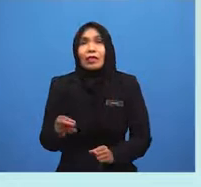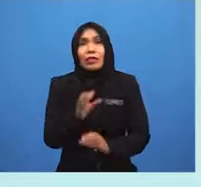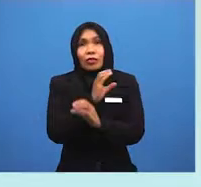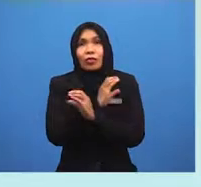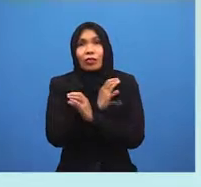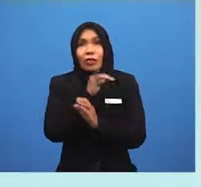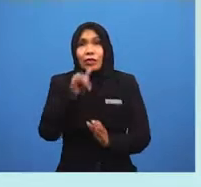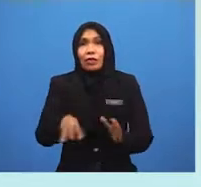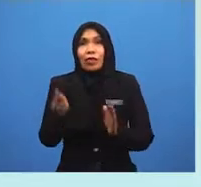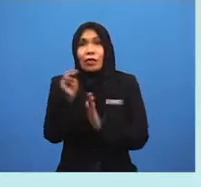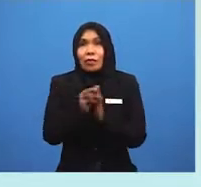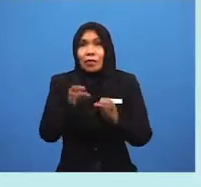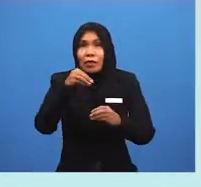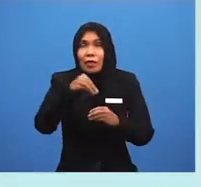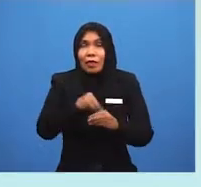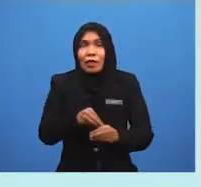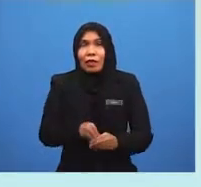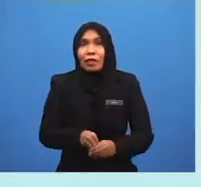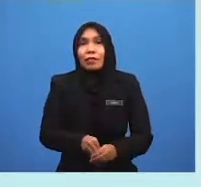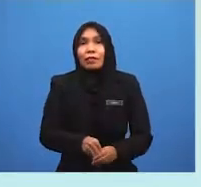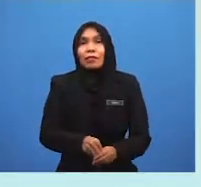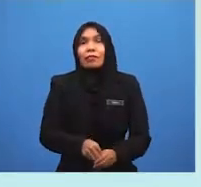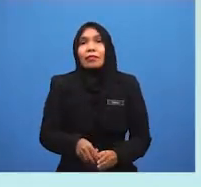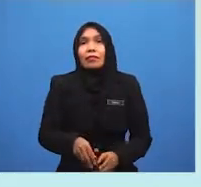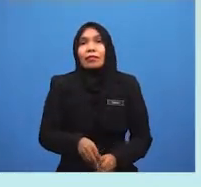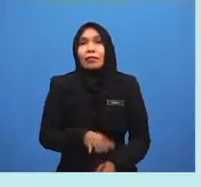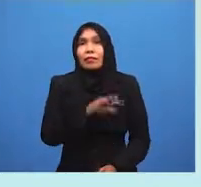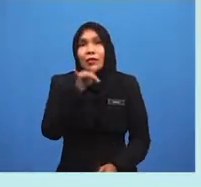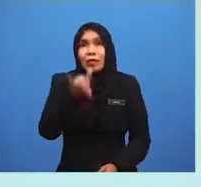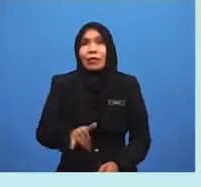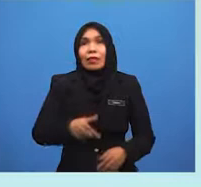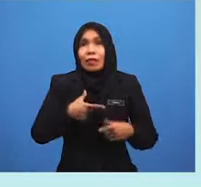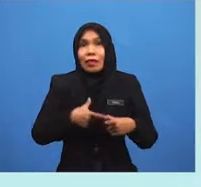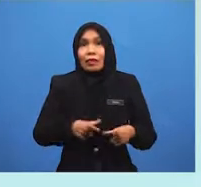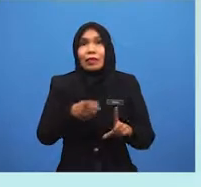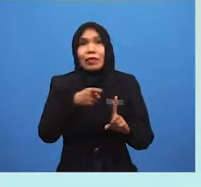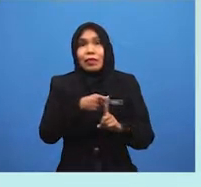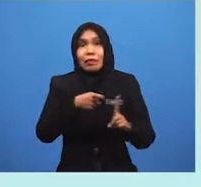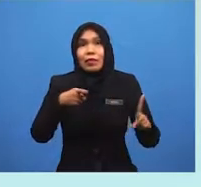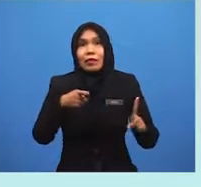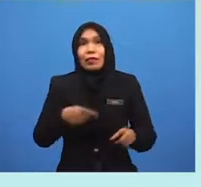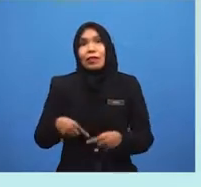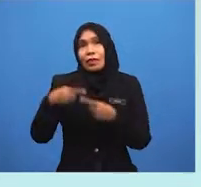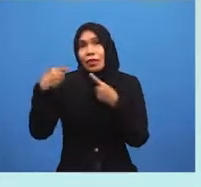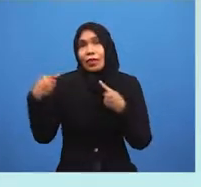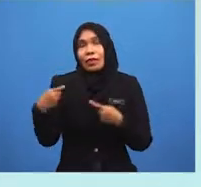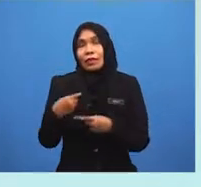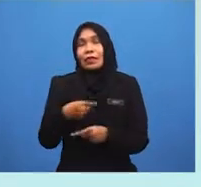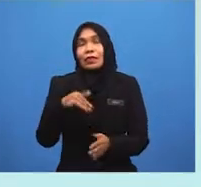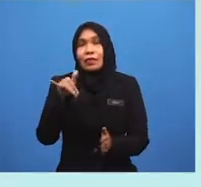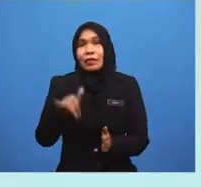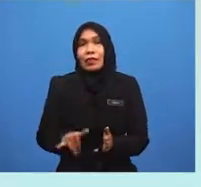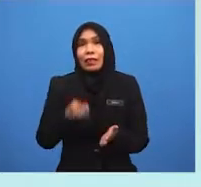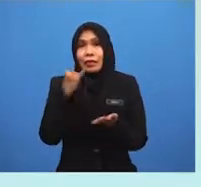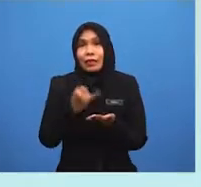yang mendalam serta berkekalan yang lahir daripada hati yang